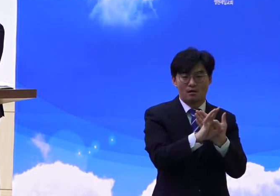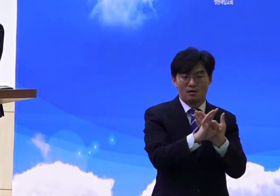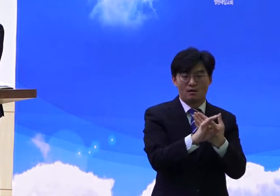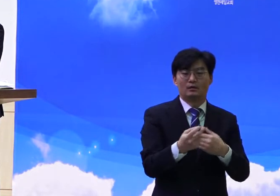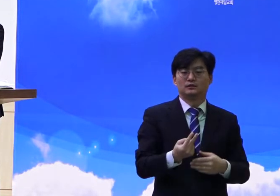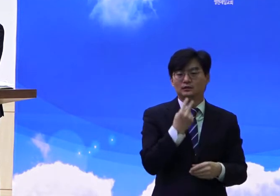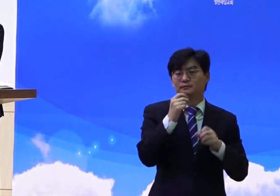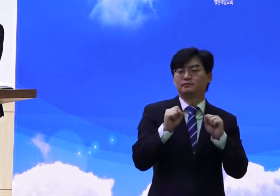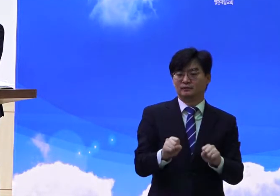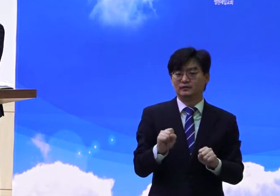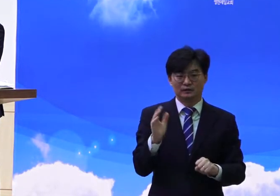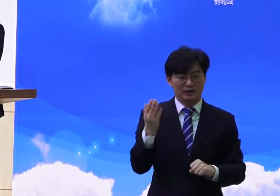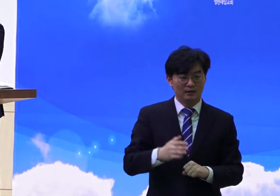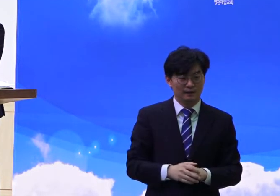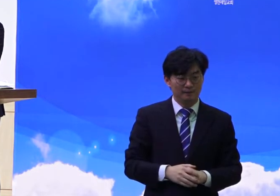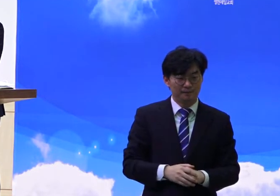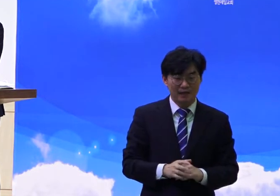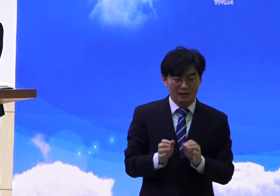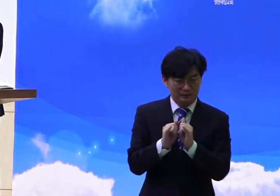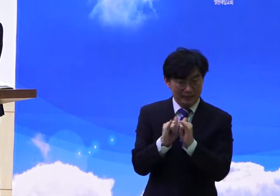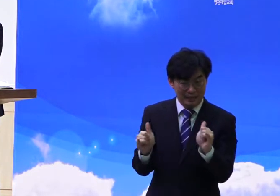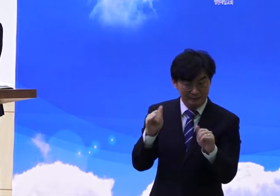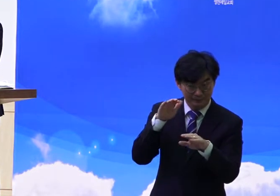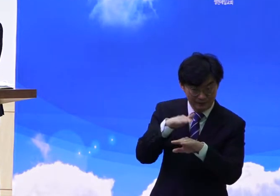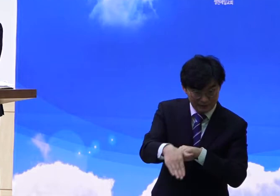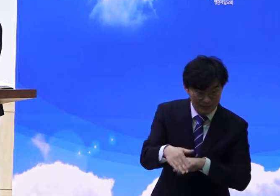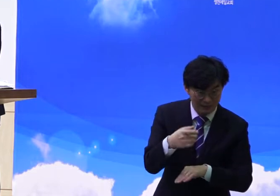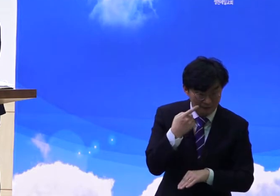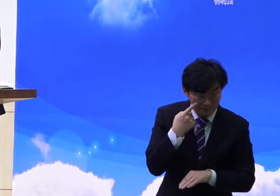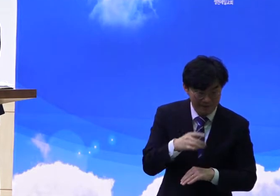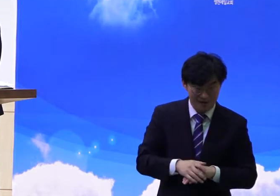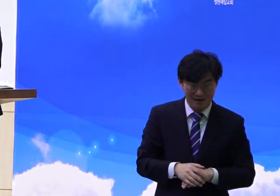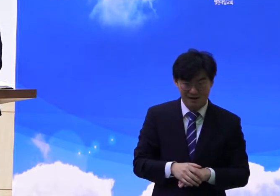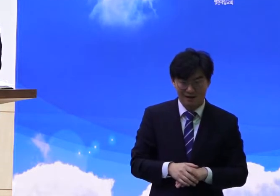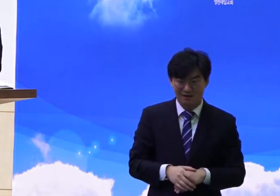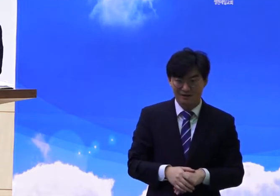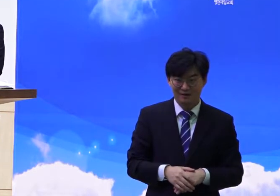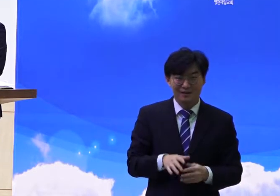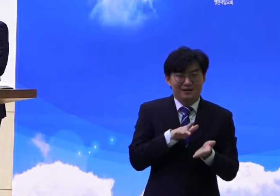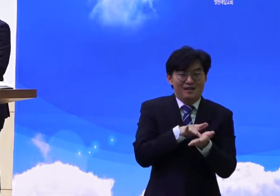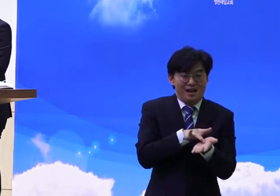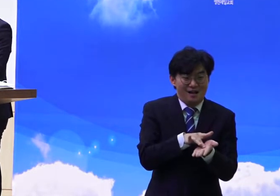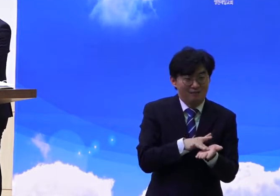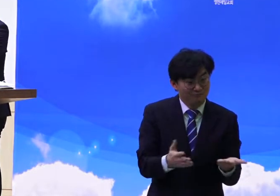살겠습니까? 인간적으로 생각하면 그러지 않겠죠? 안 되겠죠?